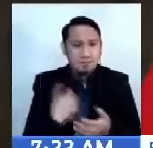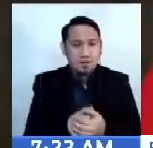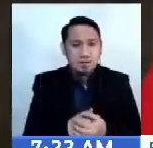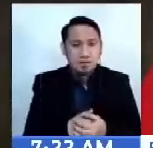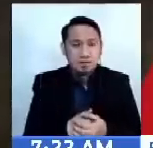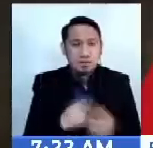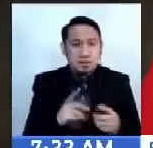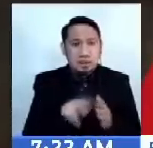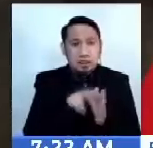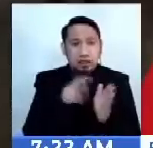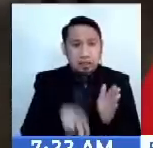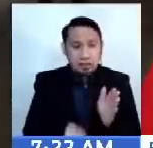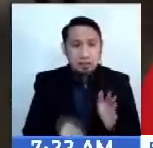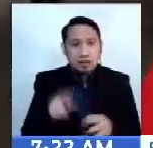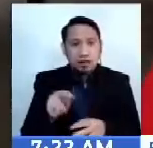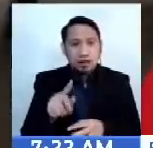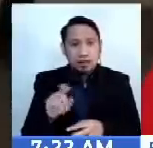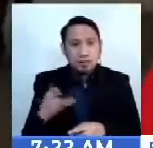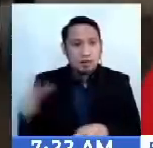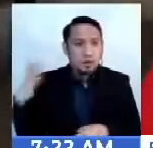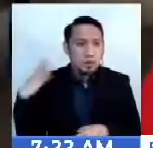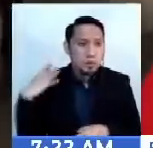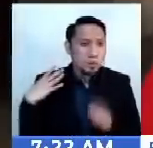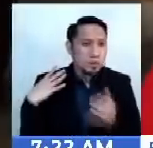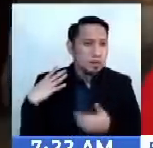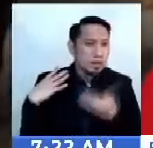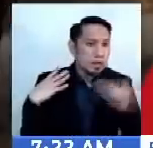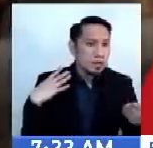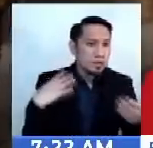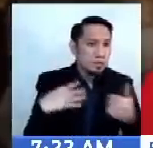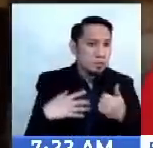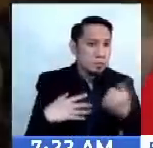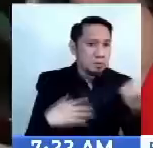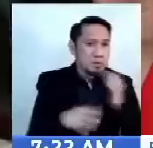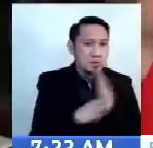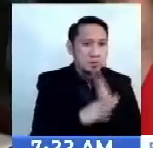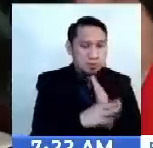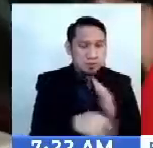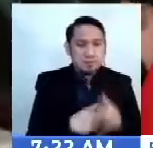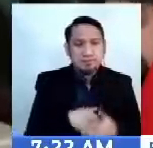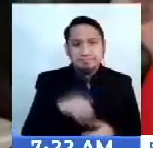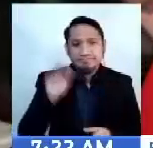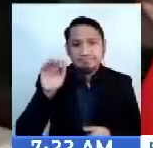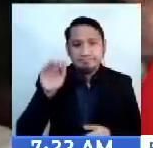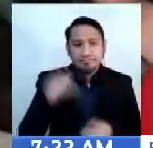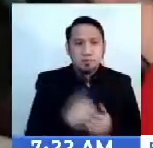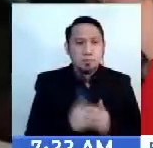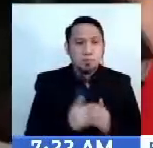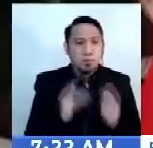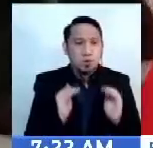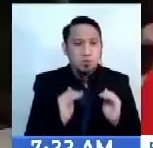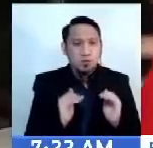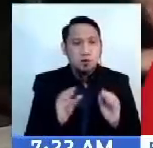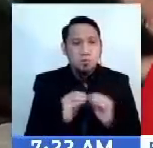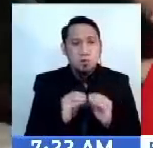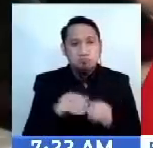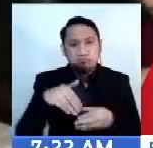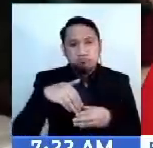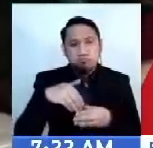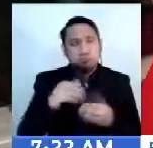bumaba ng NLET at maghintay ng bus pa Pampanga. Kaya panawagan niya. Sana lumuwag na yung sakayan